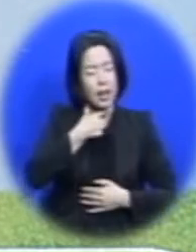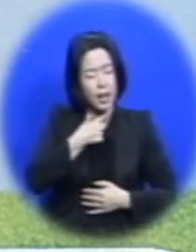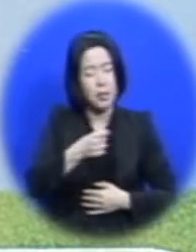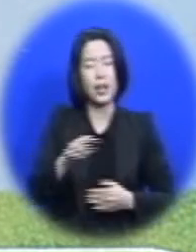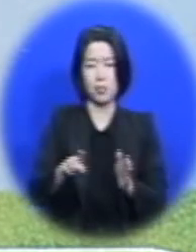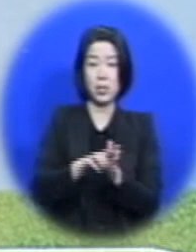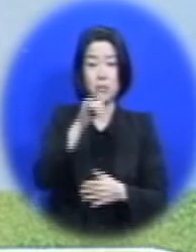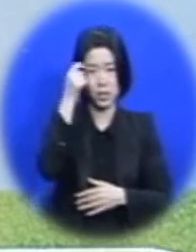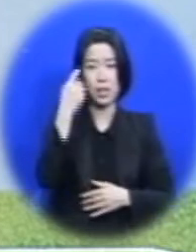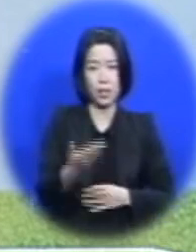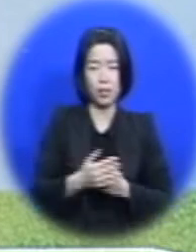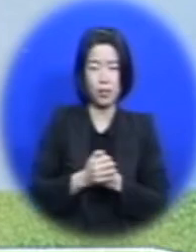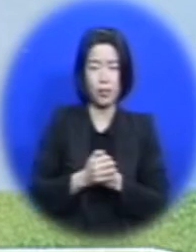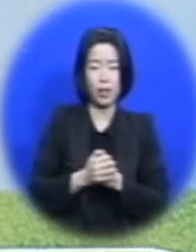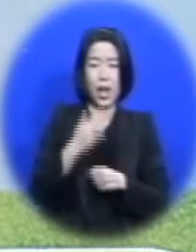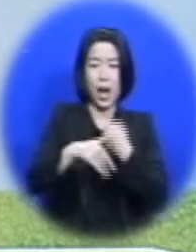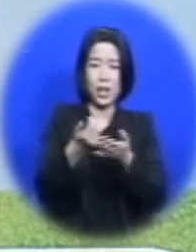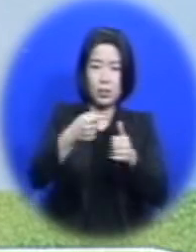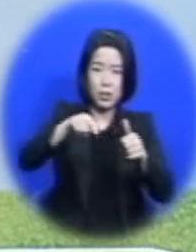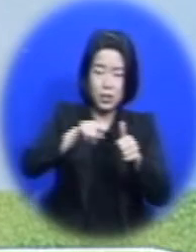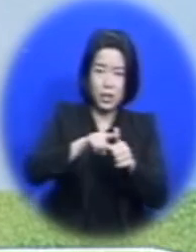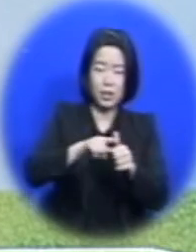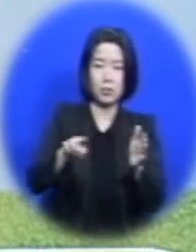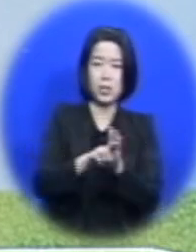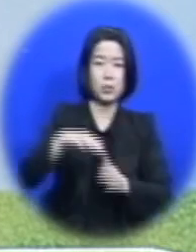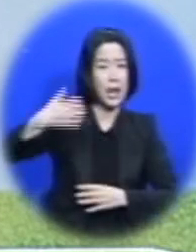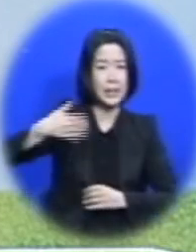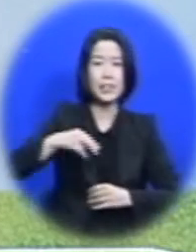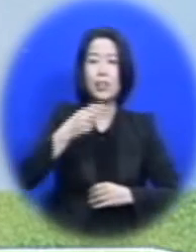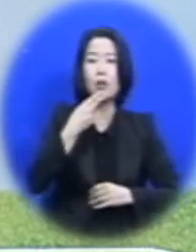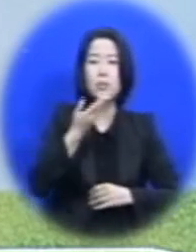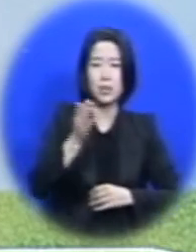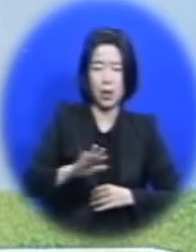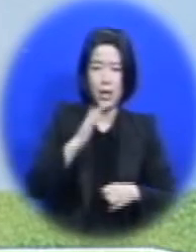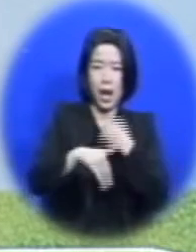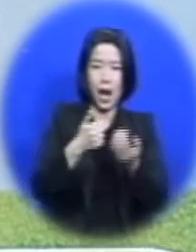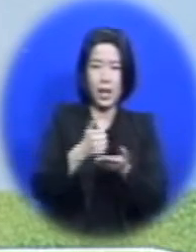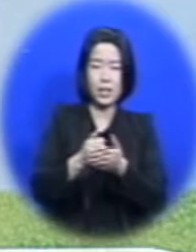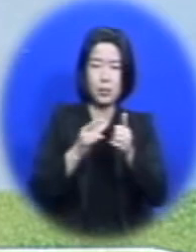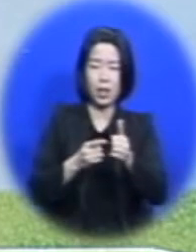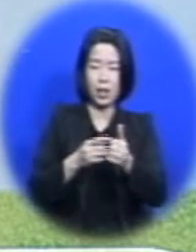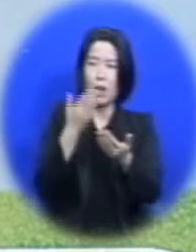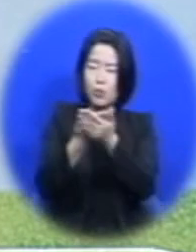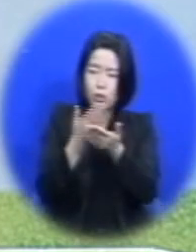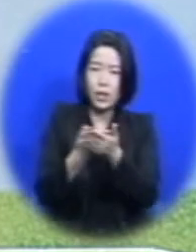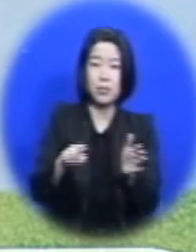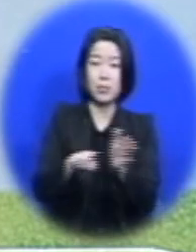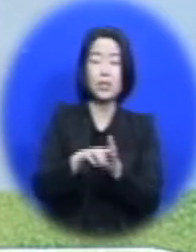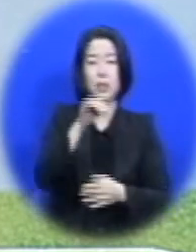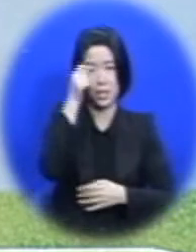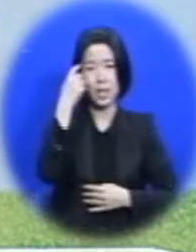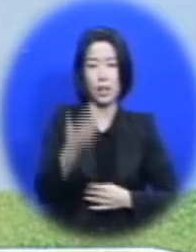있잖아요 하나님을 의지하는 믿음 은 아직 없어도 하나님께 구하는 기 드믄 있잖아